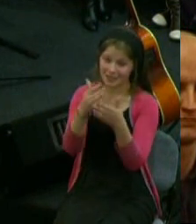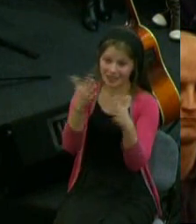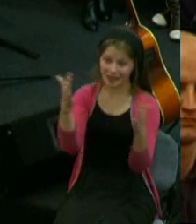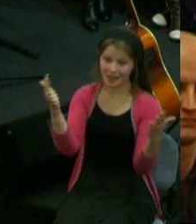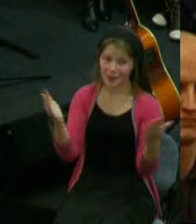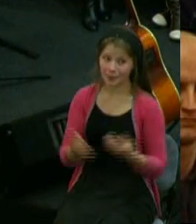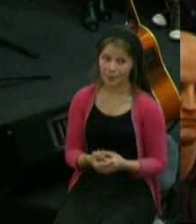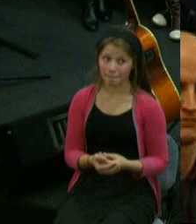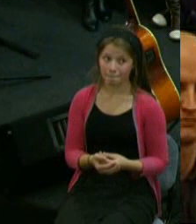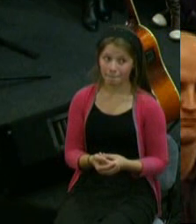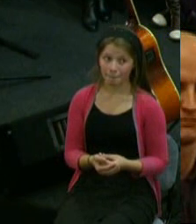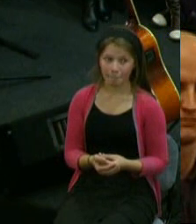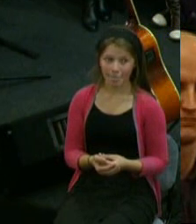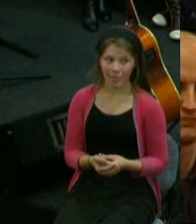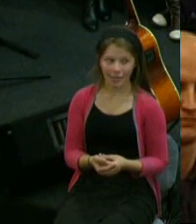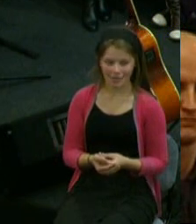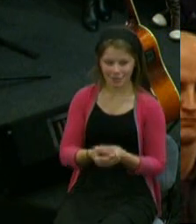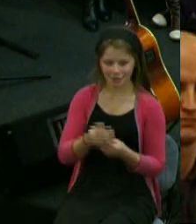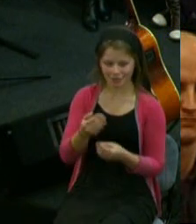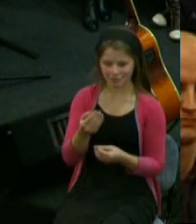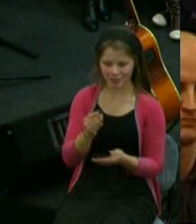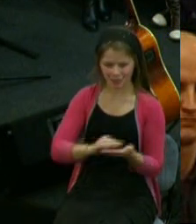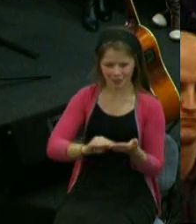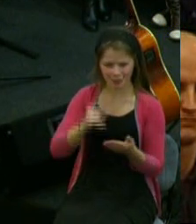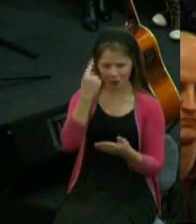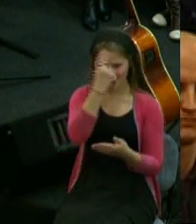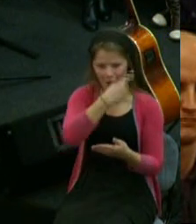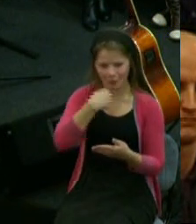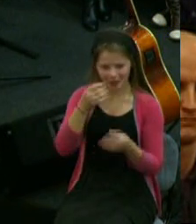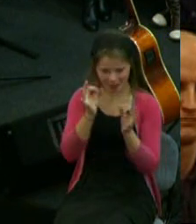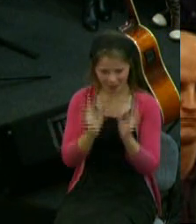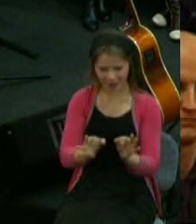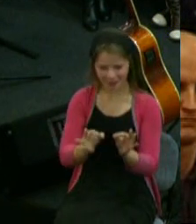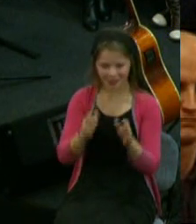Слово, що стезя праведника, як світило лучезарне, якою